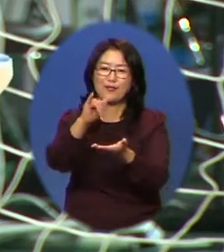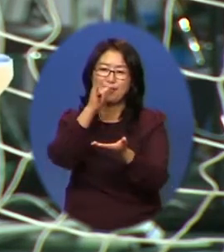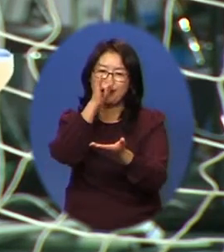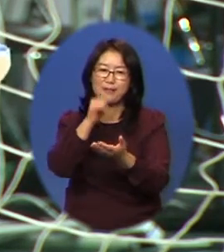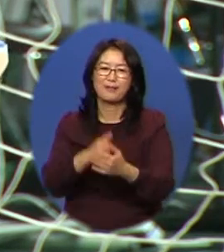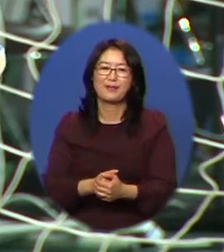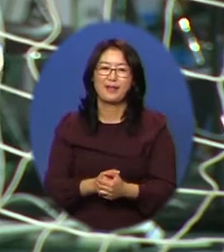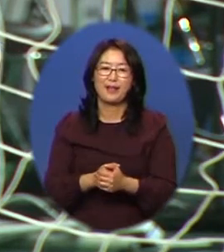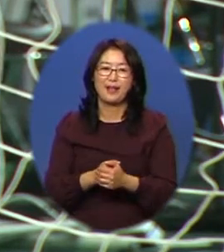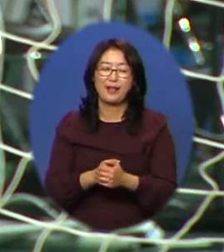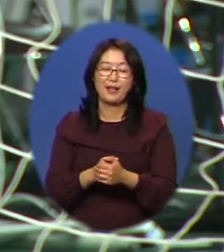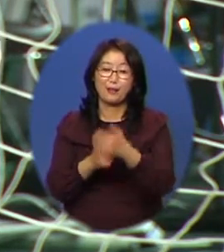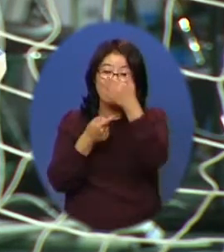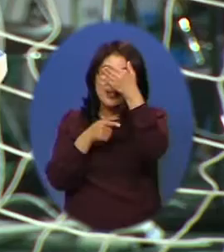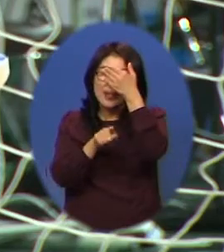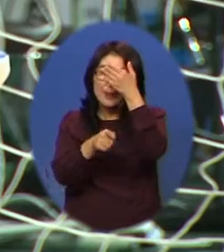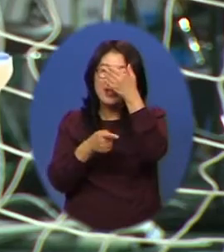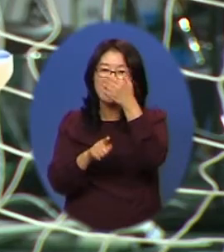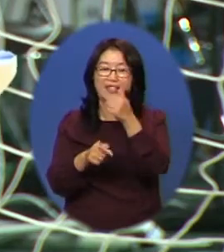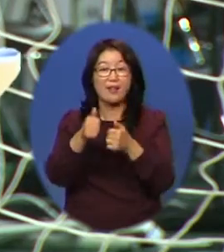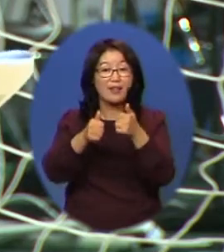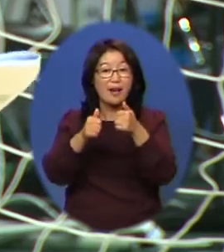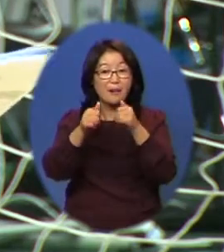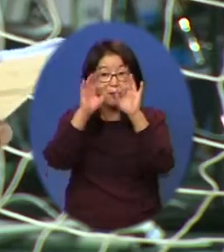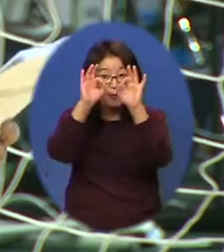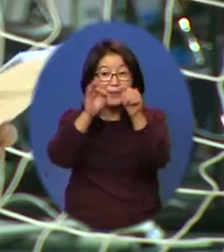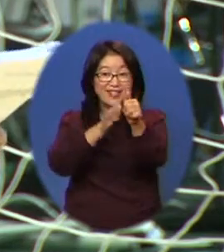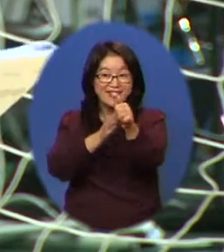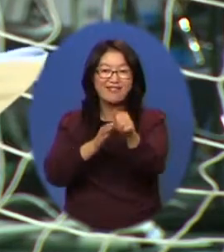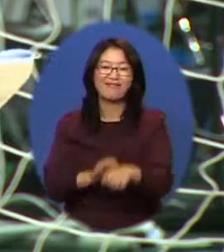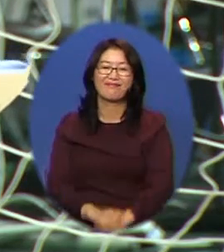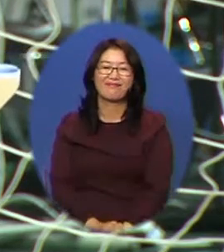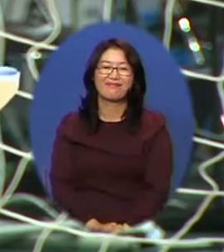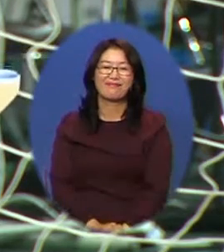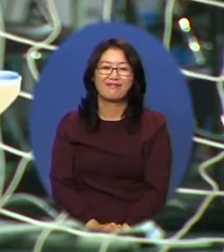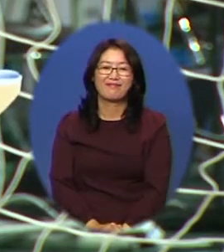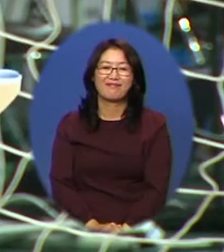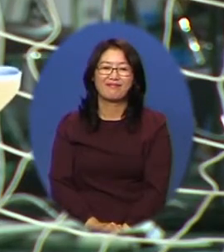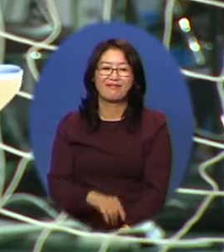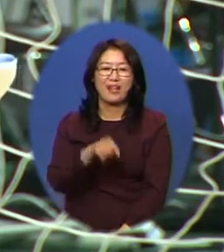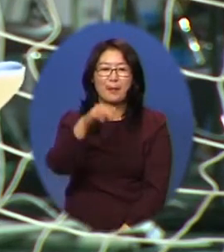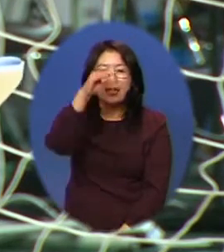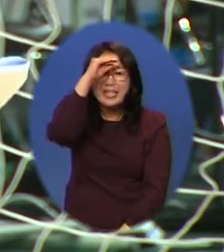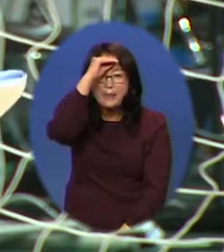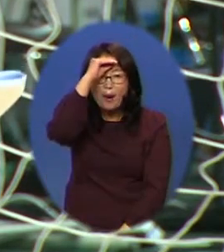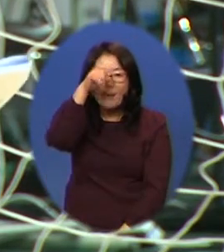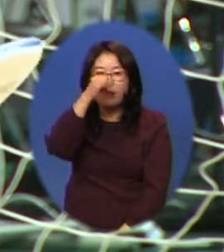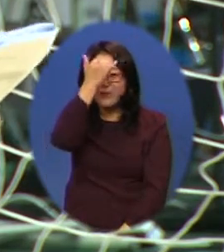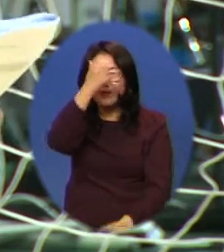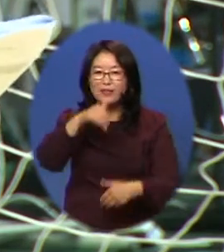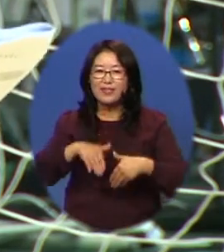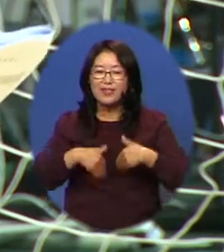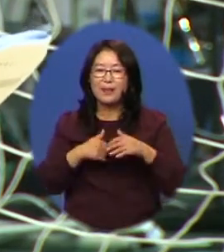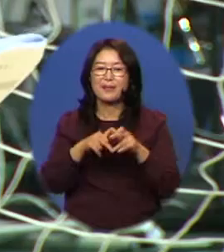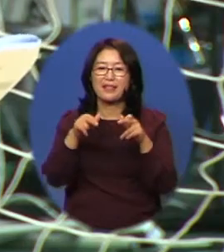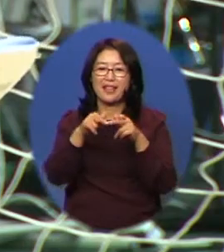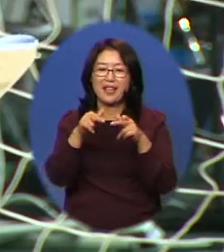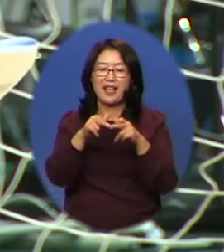경기를 같이 감상해 보시죠. 시범 경기 진행은 충남 장애인 펜싱협회 유승열